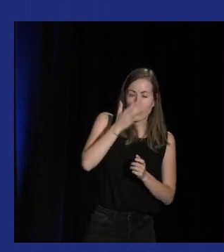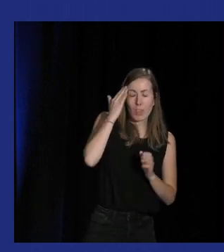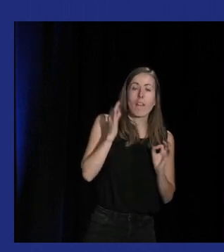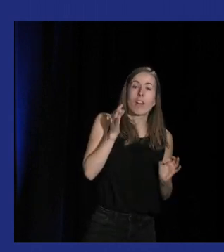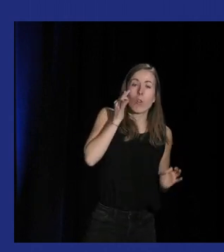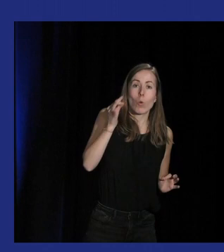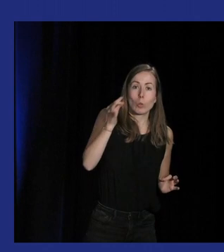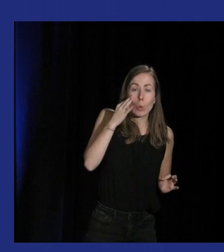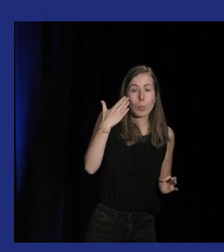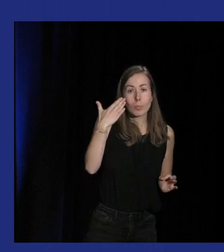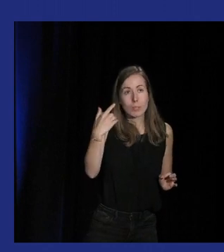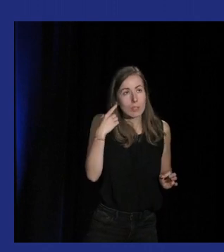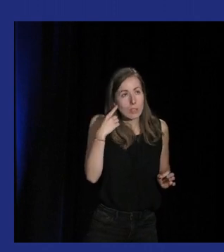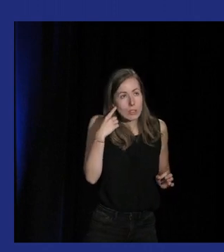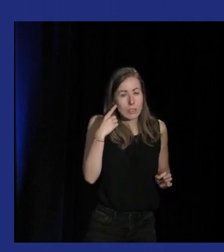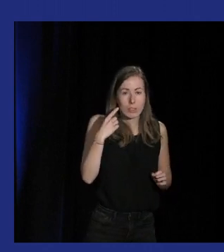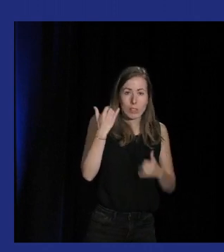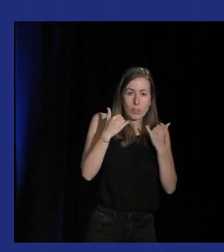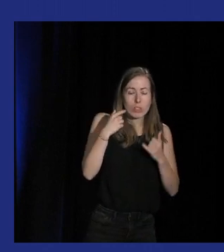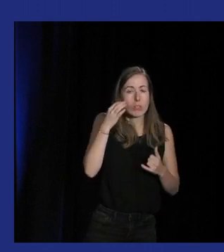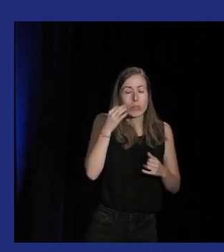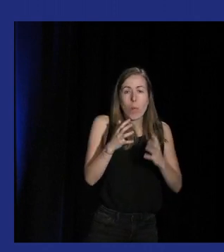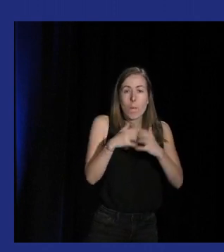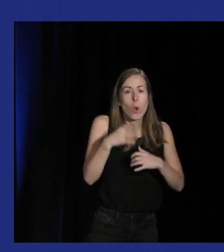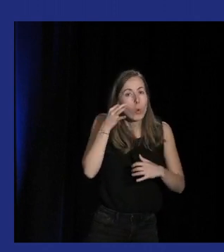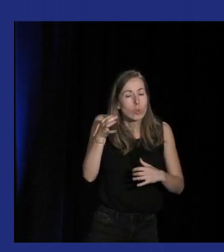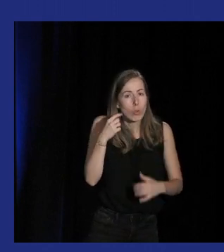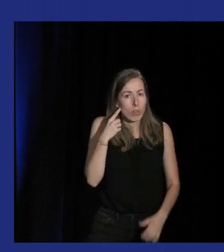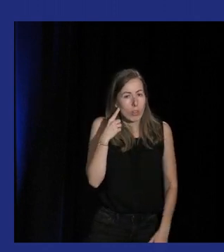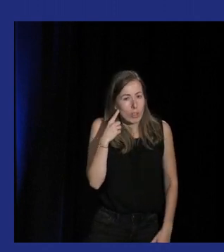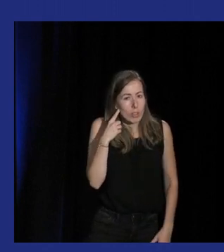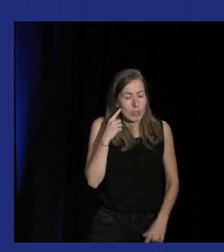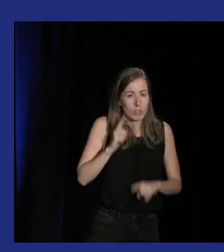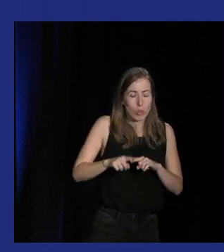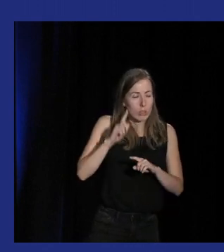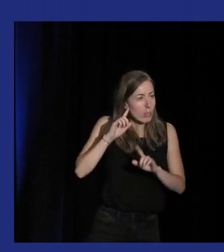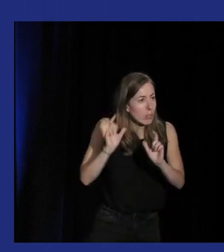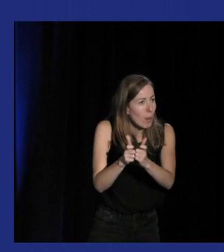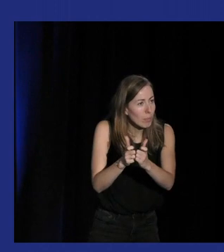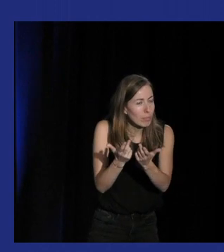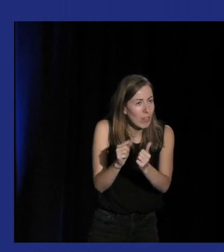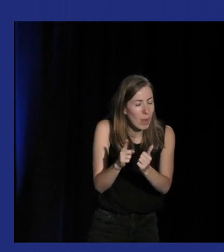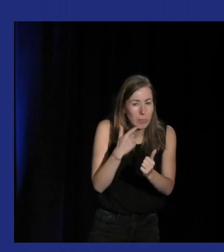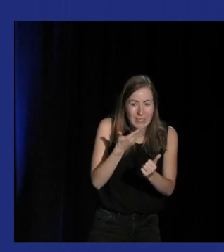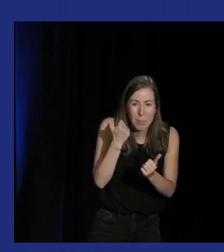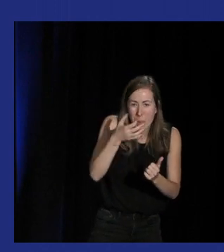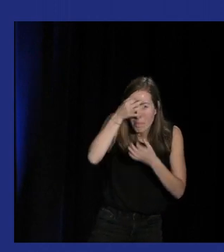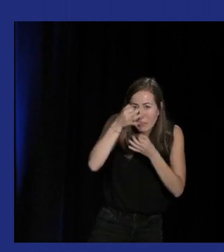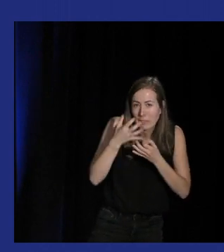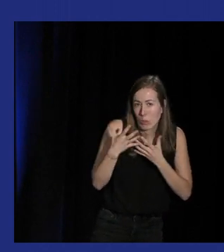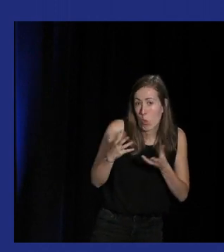si vous entendez qu'est-ce qui se passe si un bug audio ben il y a vous entendez qu'il y a un truc qui va pas mais vous savez pas trop ce qui se passe des fois c'est juste